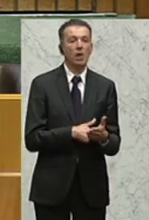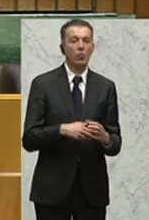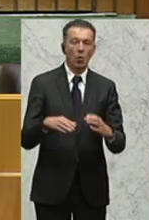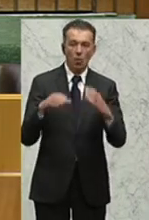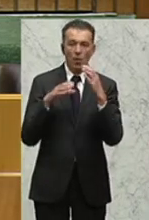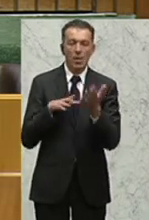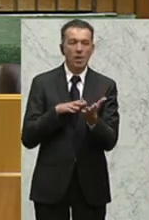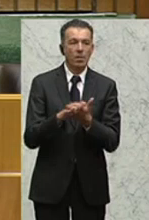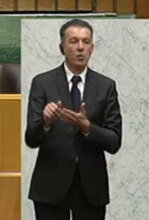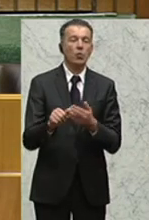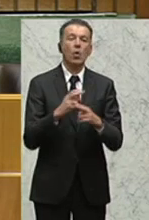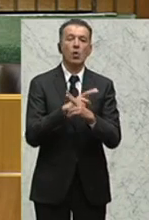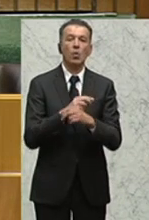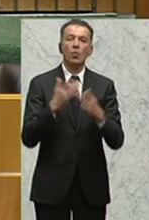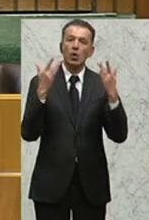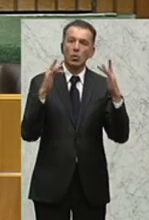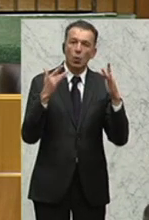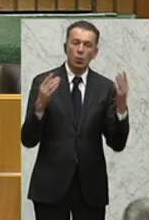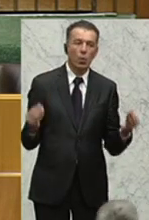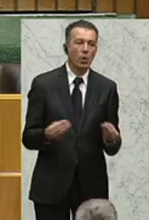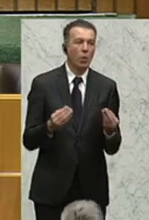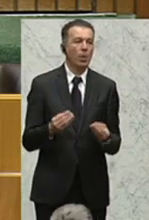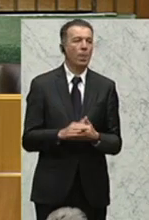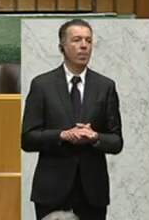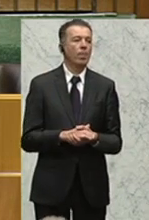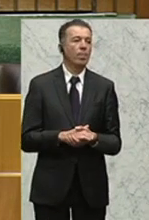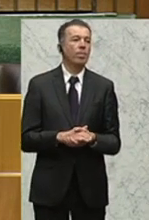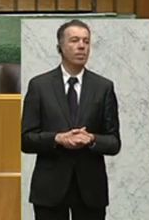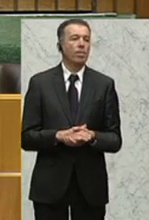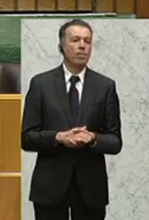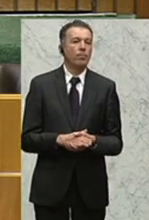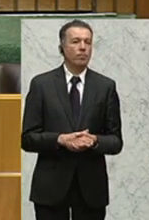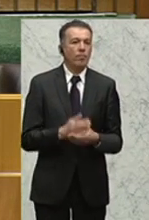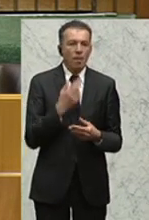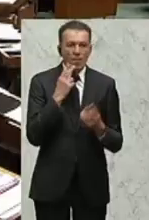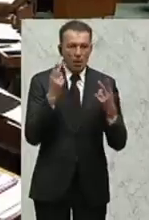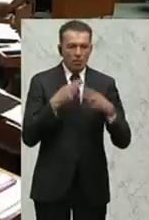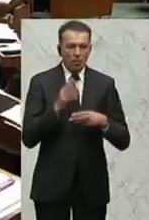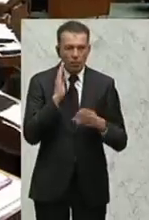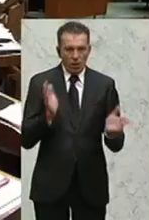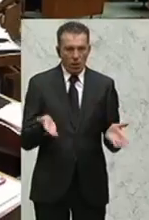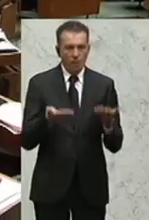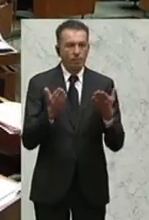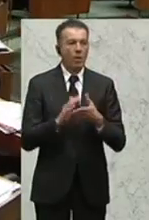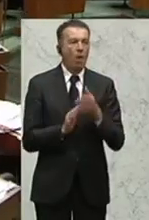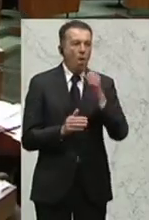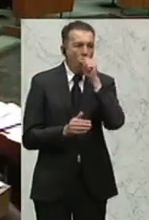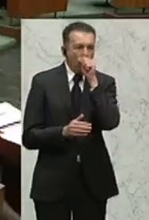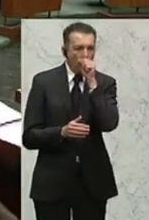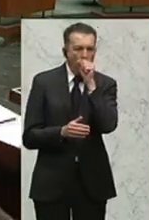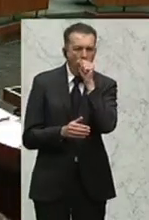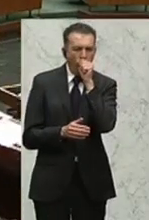zerstören österreichisches Kulturgut bitte jene Damen und Herren die diesem Antrag ihre Zustimmung erteilen wollen um ein entsprechendes